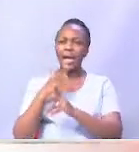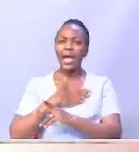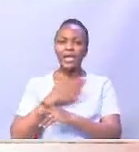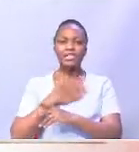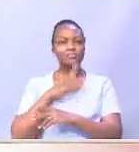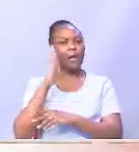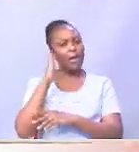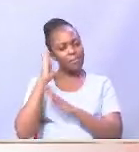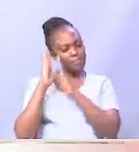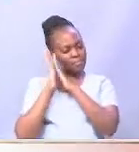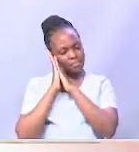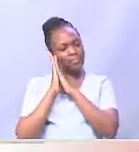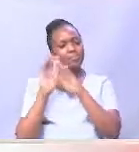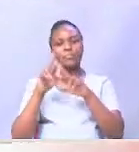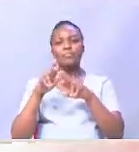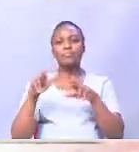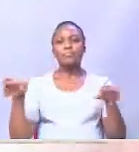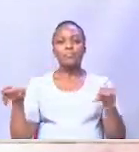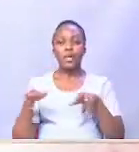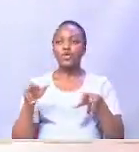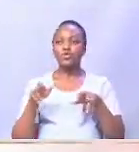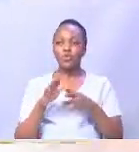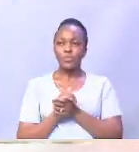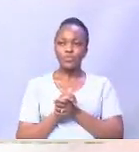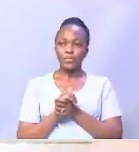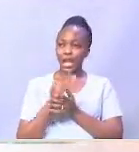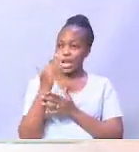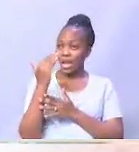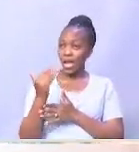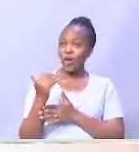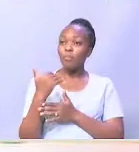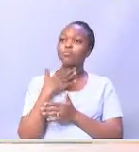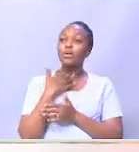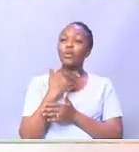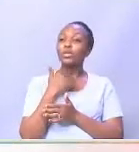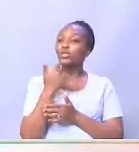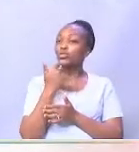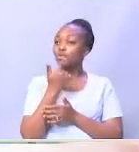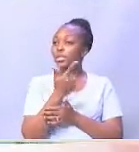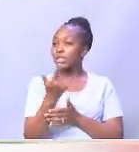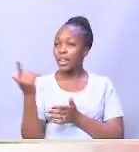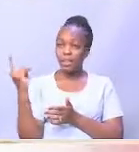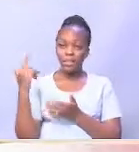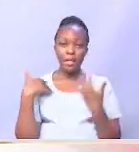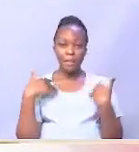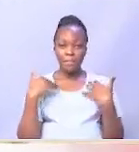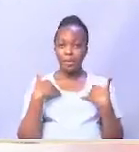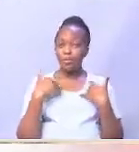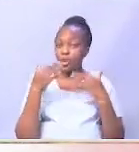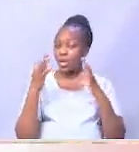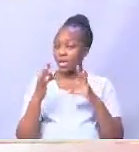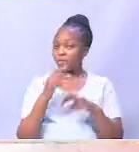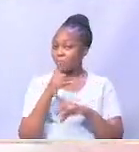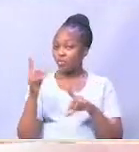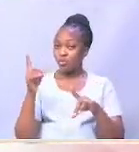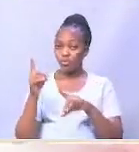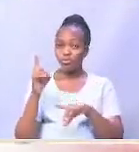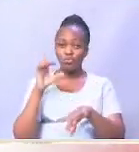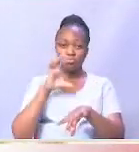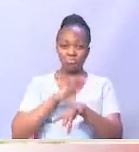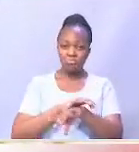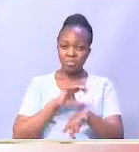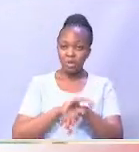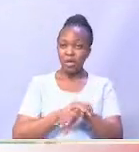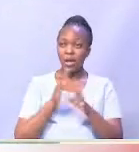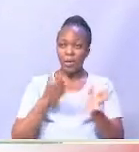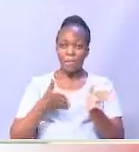Sasa, nataka kuambia wa majamaa, kama hawatachukua permit kwa Musalia Mudavadi,